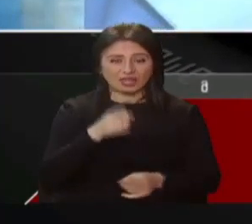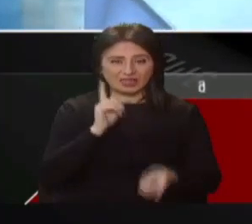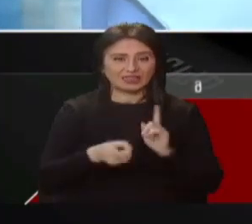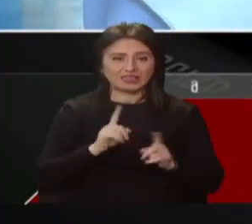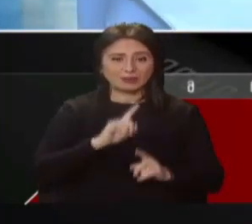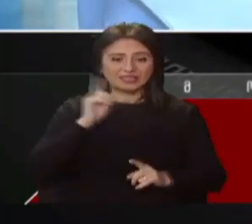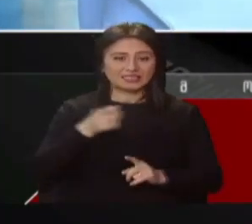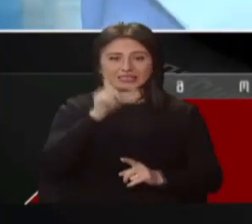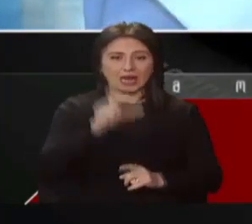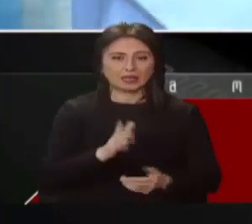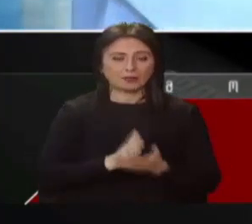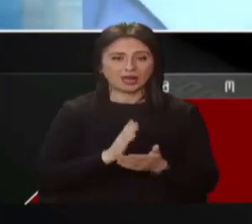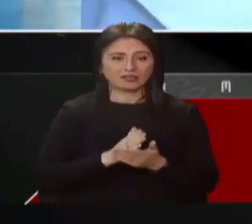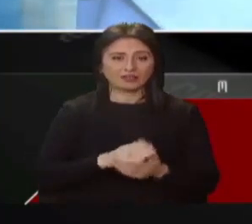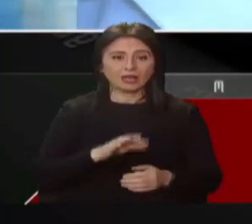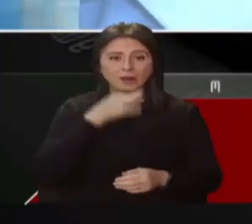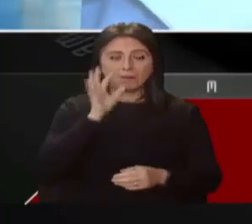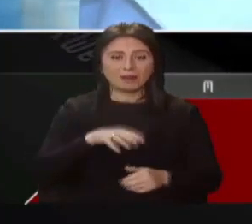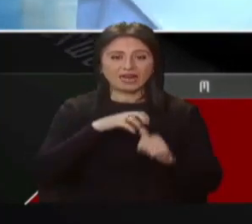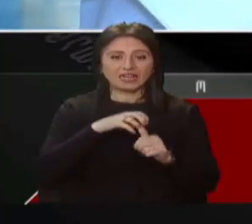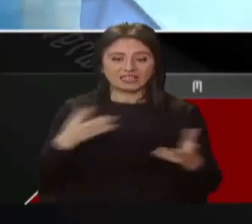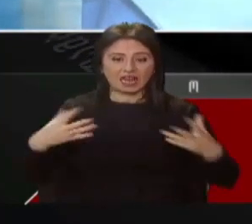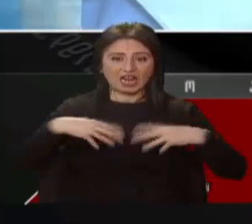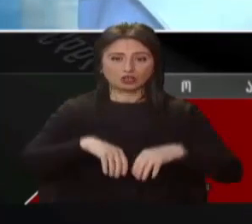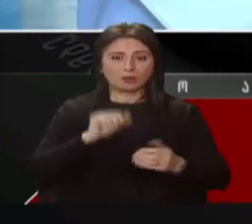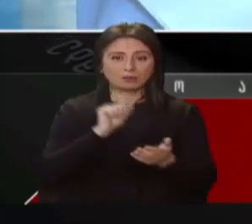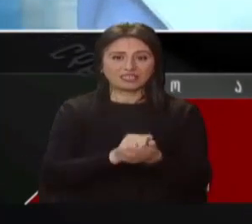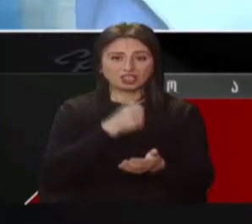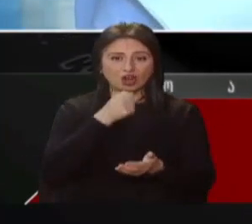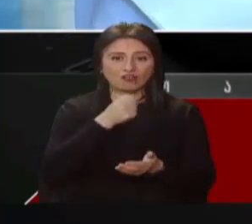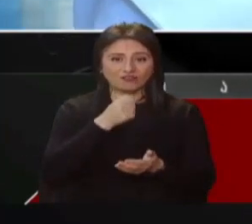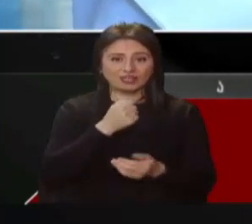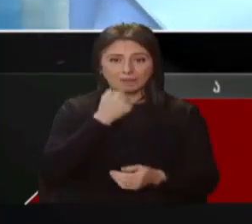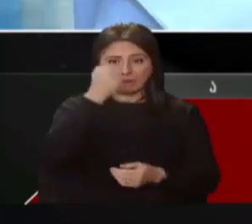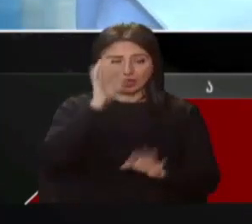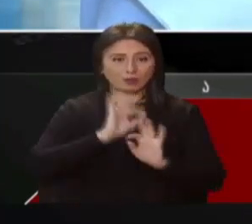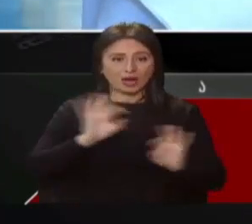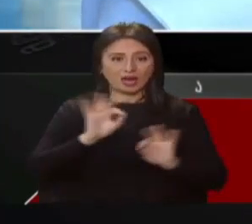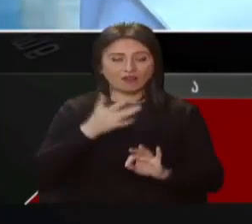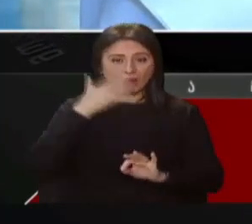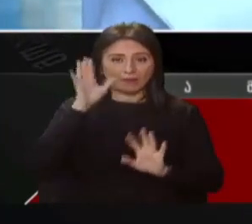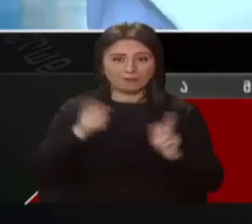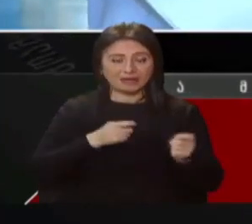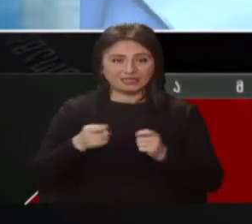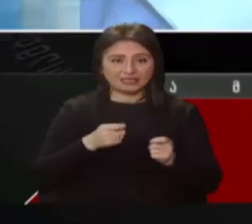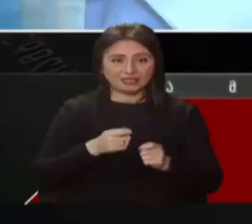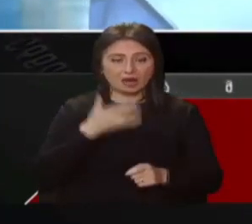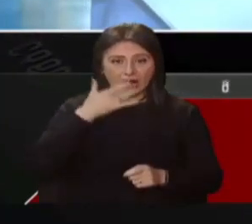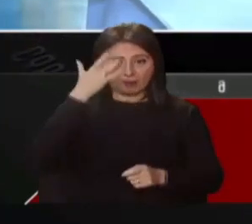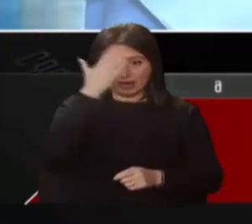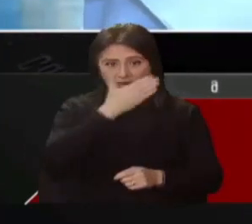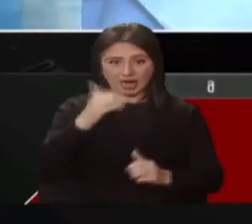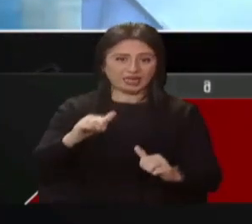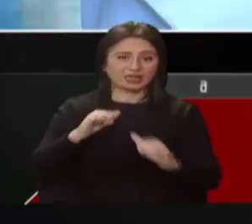ნამდვილად წლის ადამიანია. შემდეგ გამართა ლიდერების ერთობლივი პრესკონფერენცია. ზელენსკი მადლობა გადაუხადა ამერიკის პრეზიდენტს და ამერიკელ